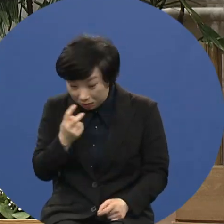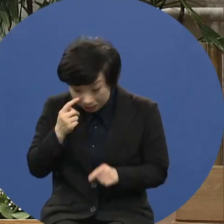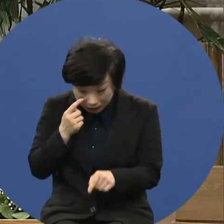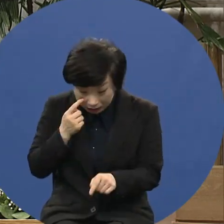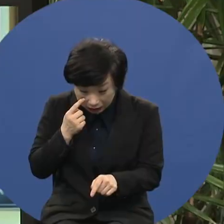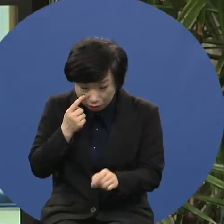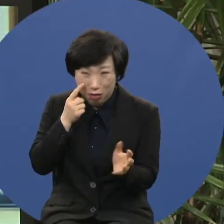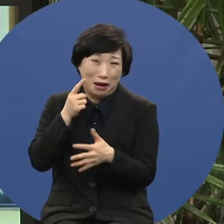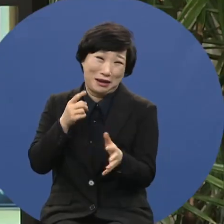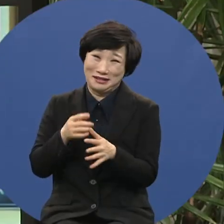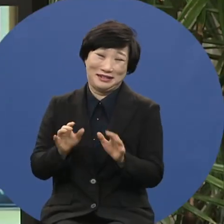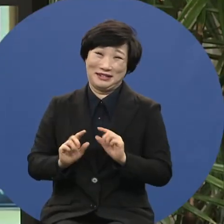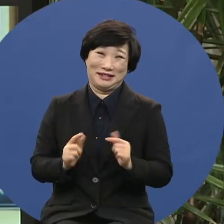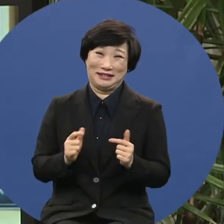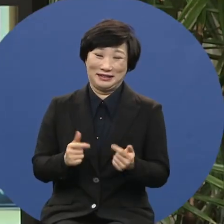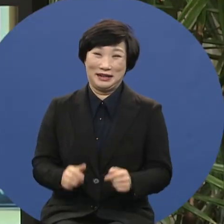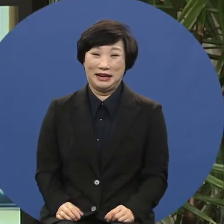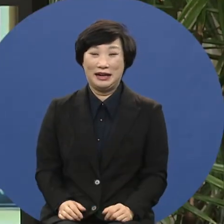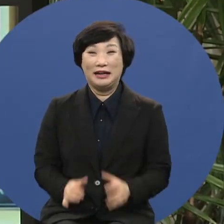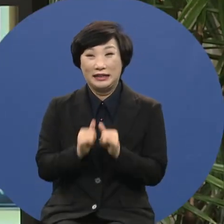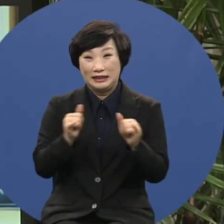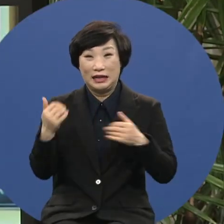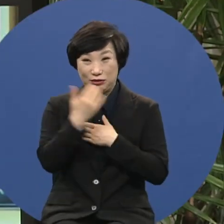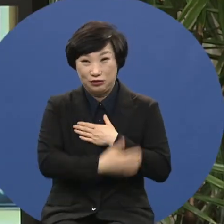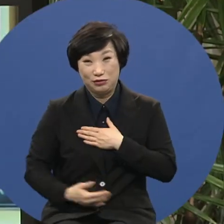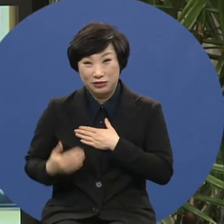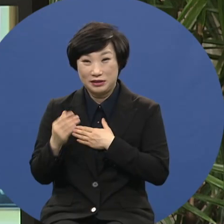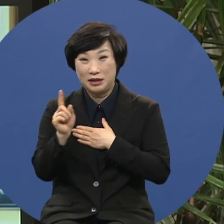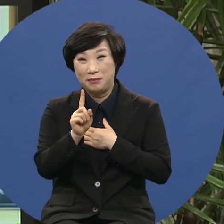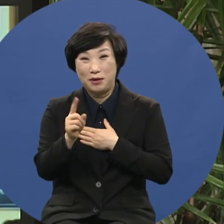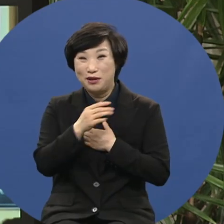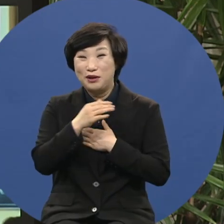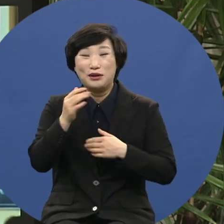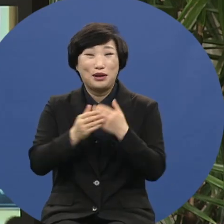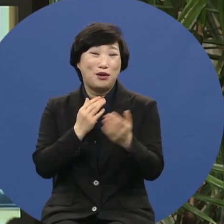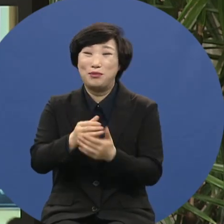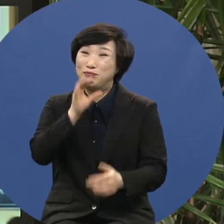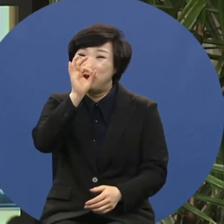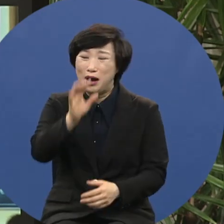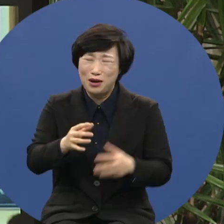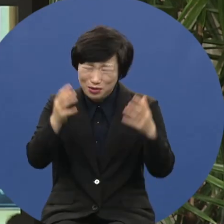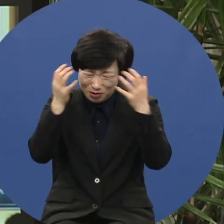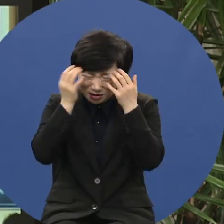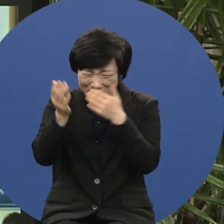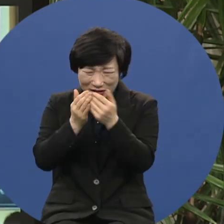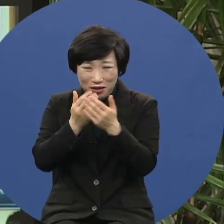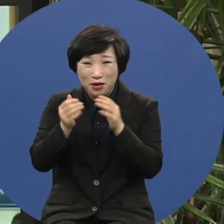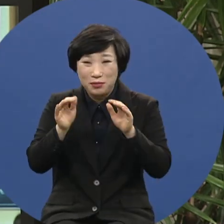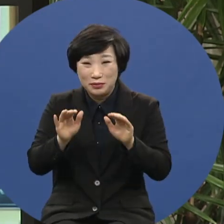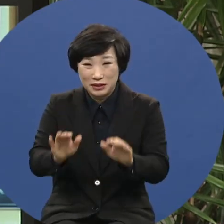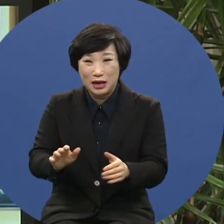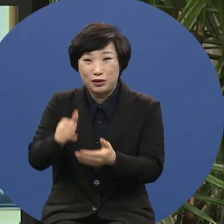여러분, 우리 인간의 육체로는 경험할 수 없는 고난의 경험을